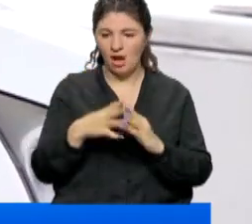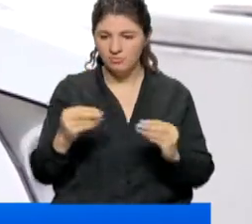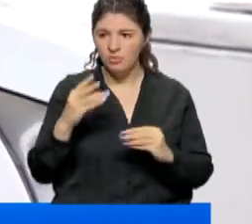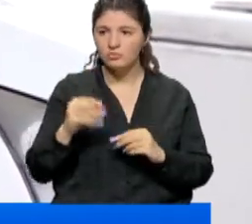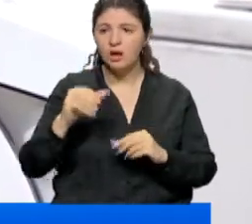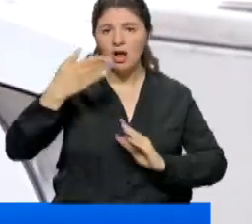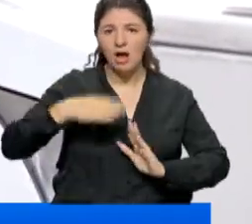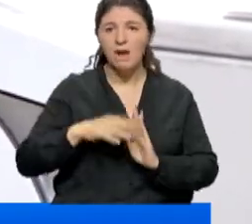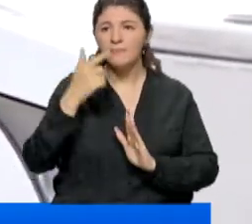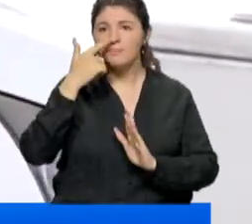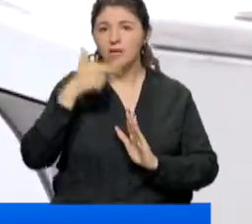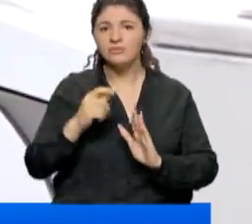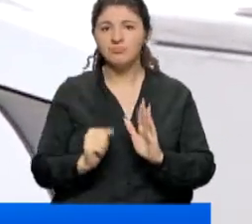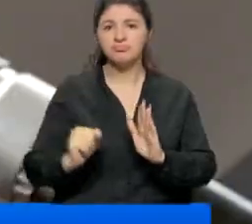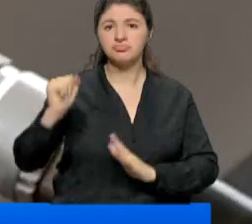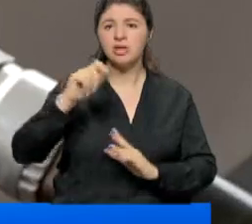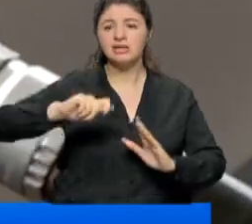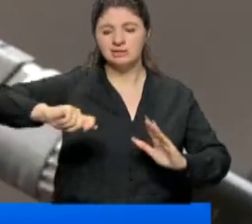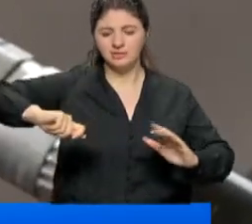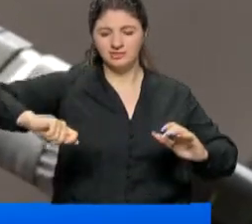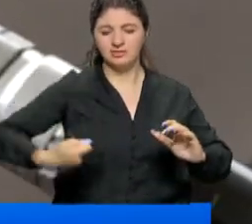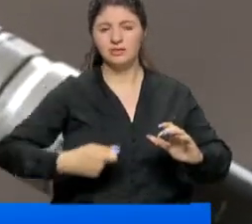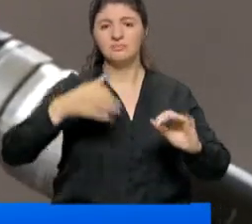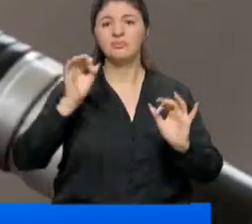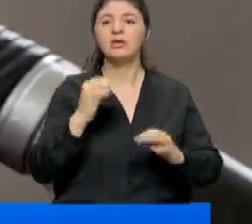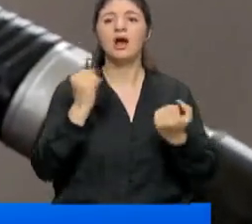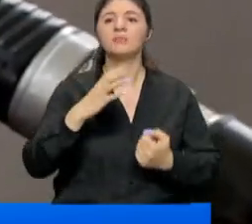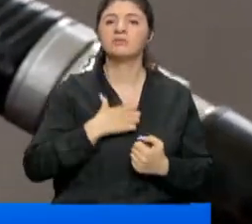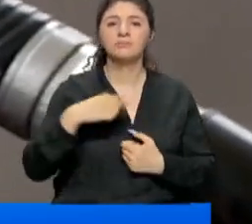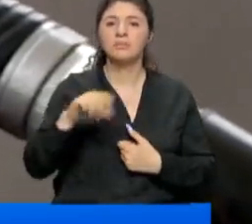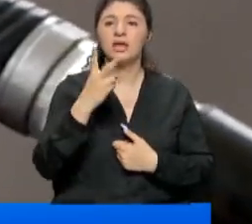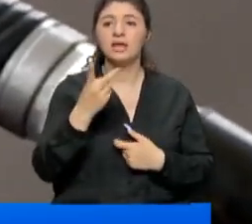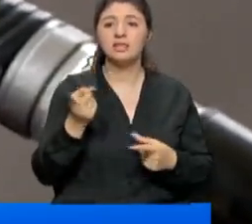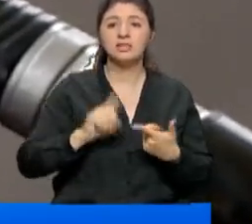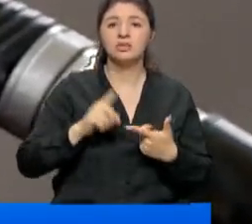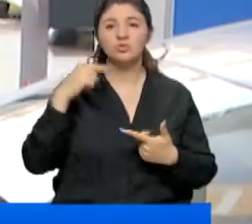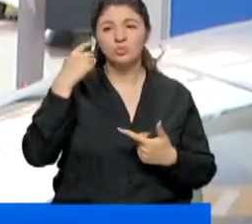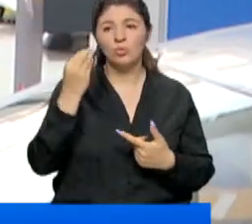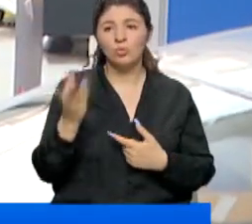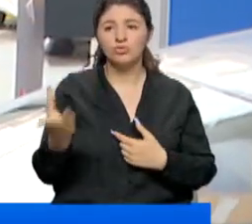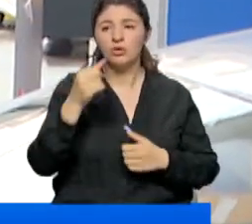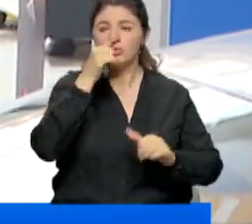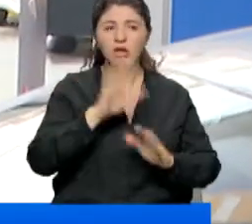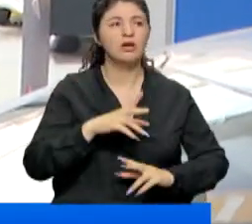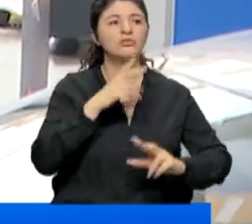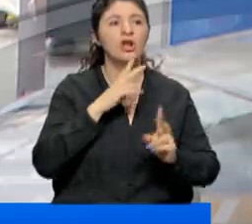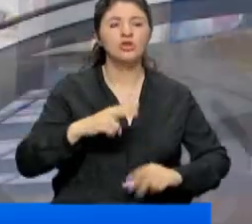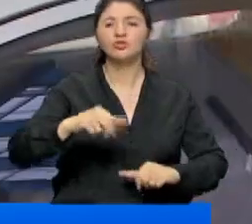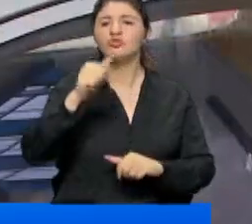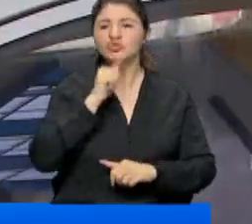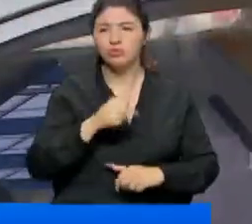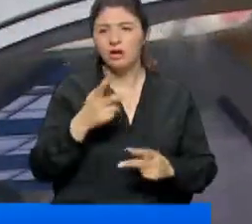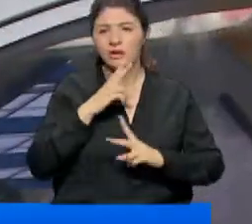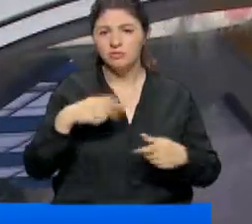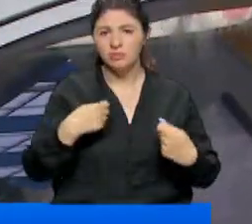akaryakıt fiyatları yükselişe geçti kontağı çalıştırırken araç sahipleri iki kez düşünür olduk doğalgaz elektrik su